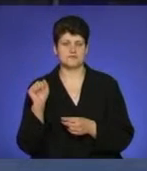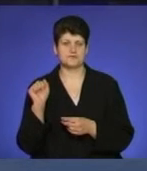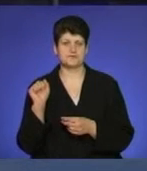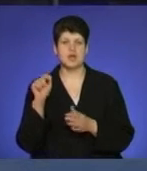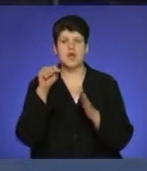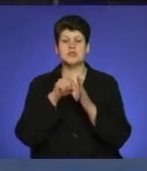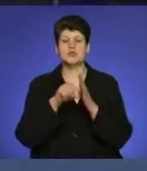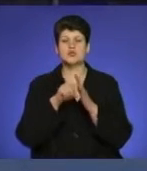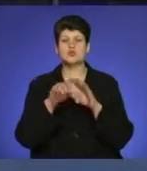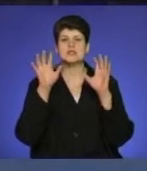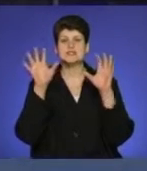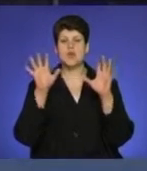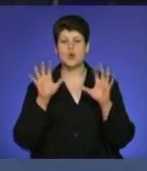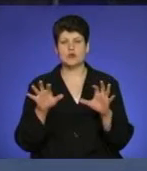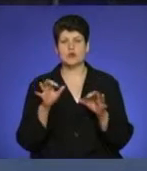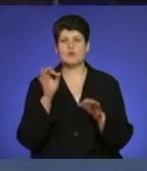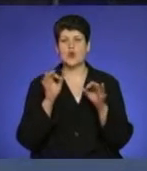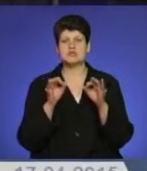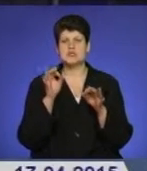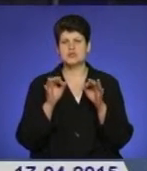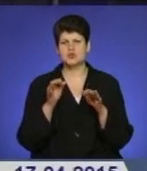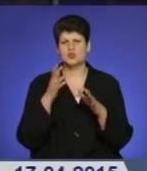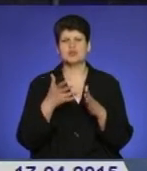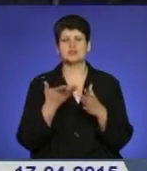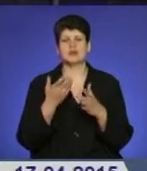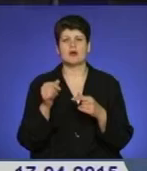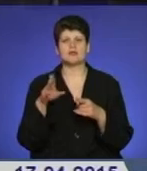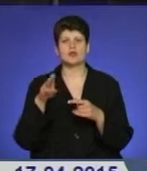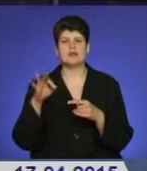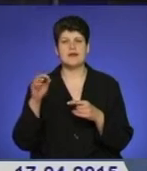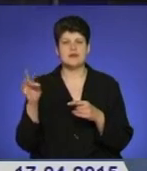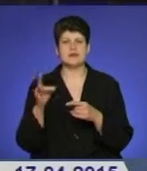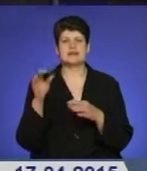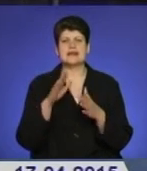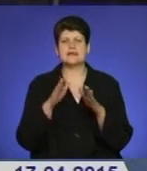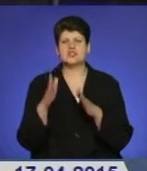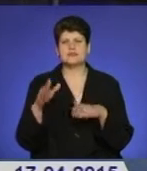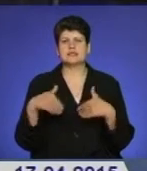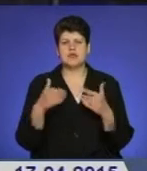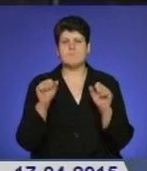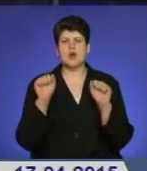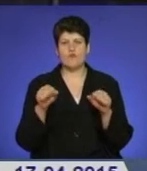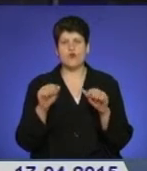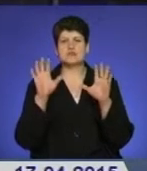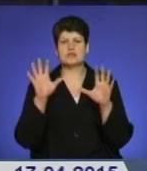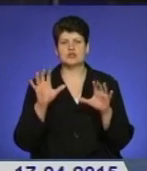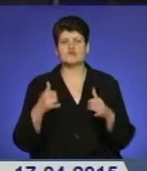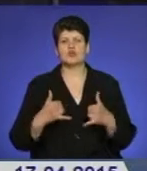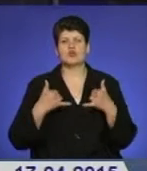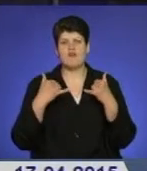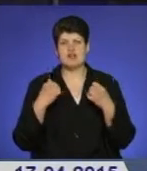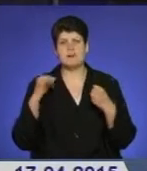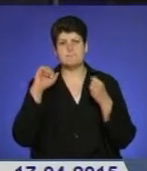суть законів про засудження комуністичного та нацистського тоталітарних режимів в Україні та надання правового статусу і вшанування пам'яті борців